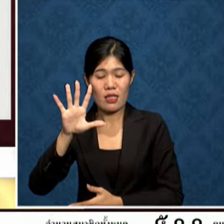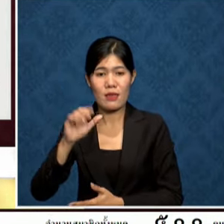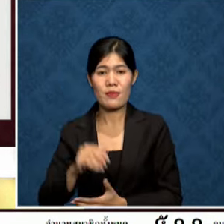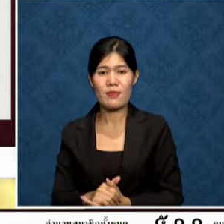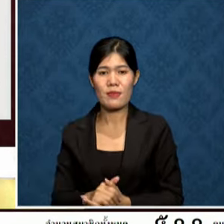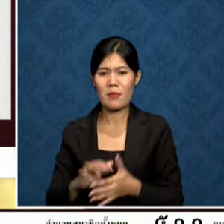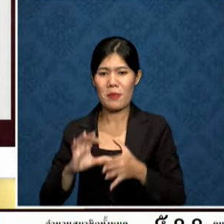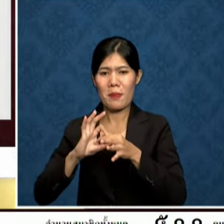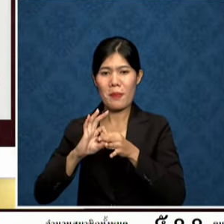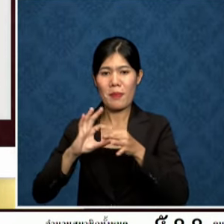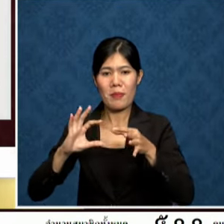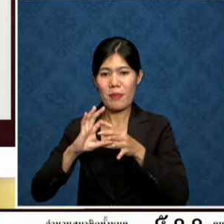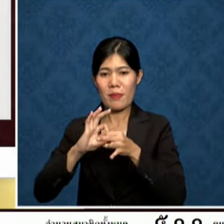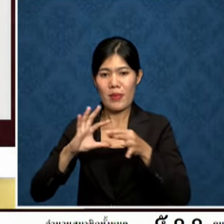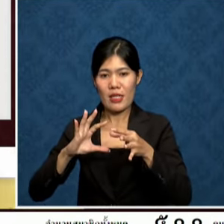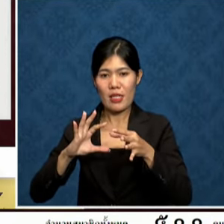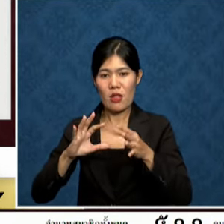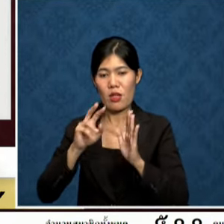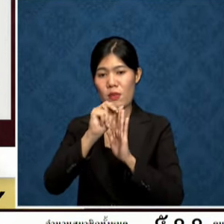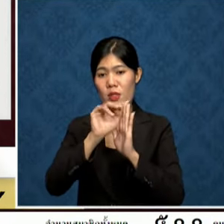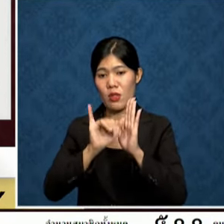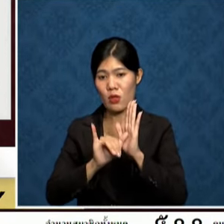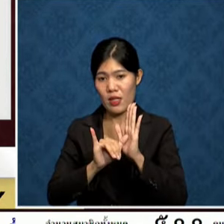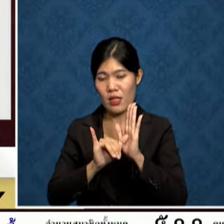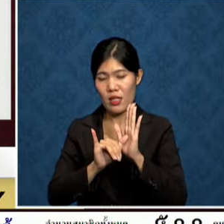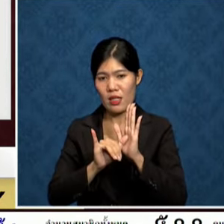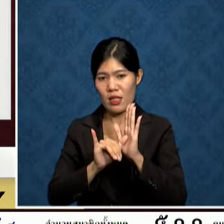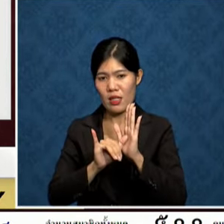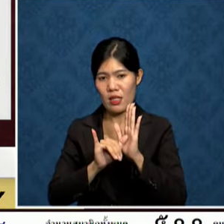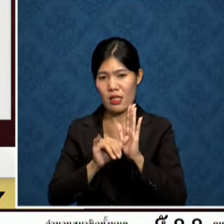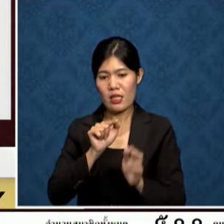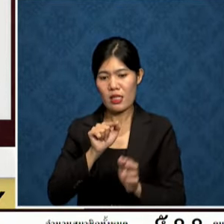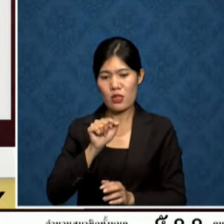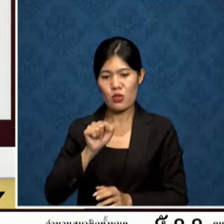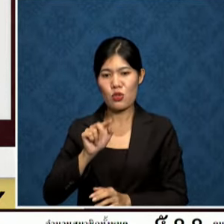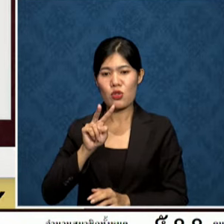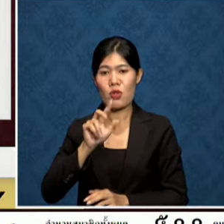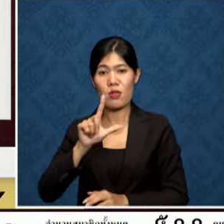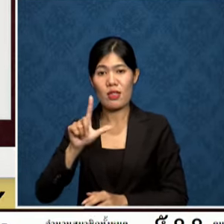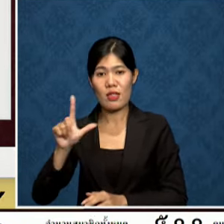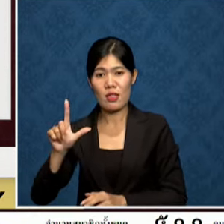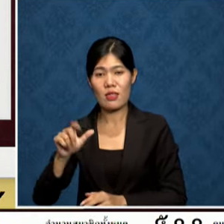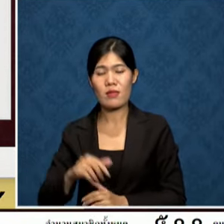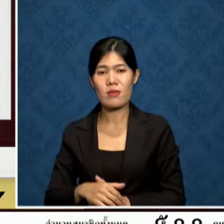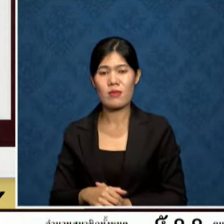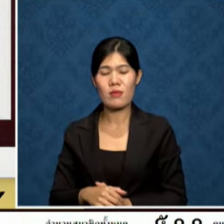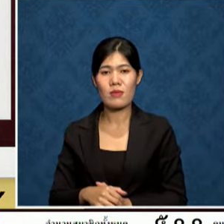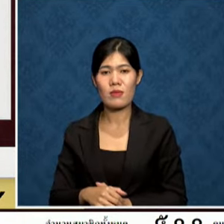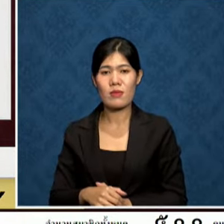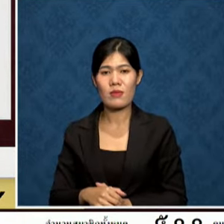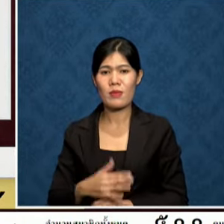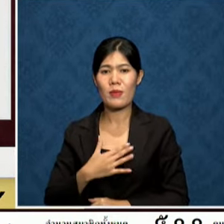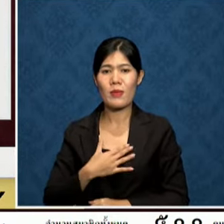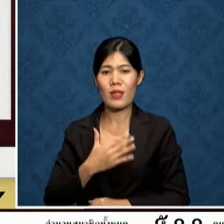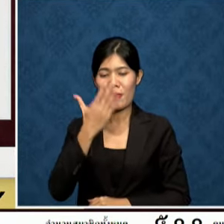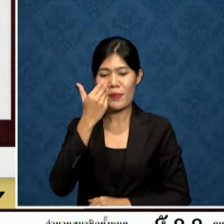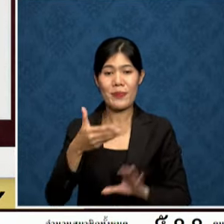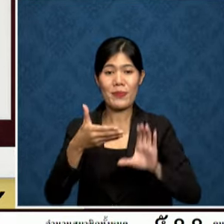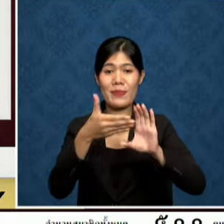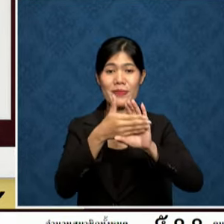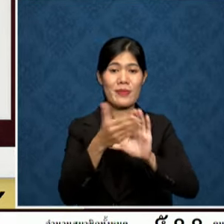ไม่เกี่ยวข้องกับรัฐบาลไม่เกี่ยวข้องกับนโยบายรัฐบาลเนี่ยแค่ 1.2ล้านล้านคุณพระเอ่อสไลด์เมื่อสักครู่นี้